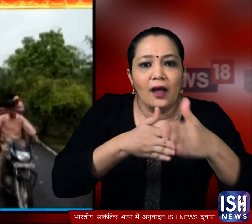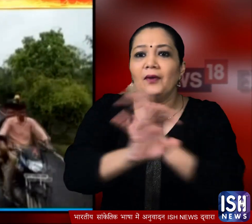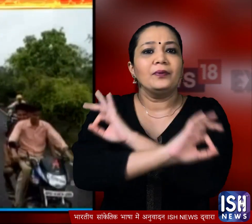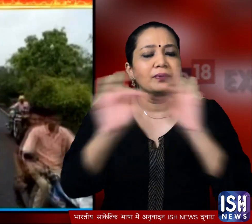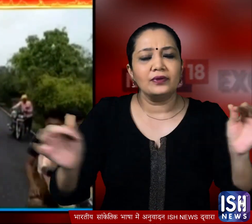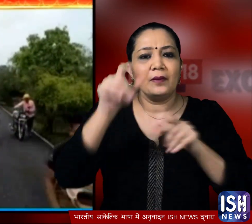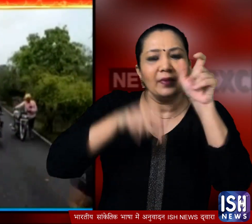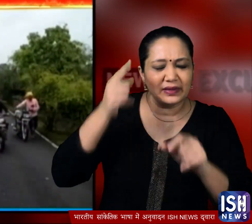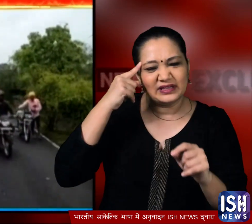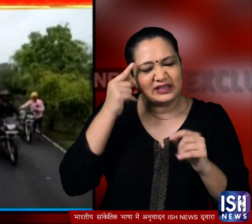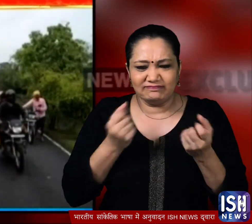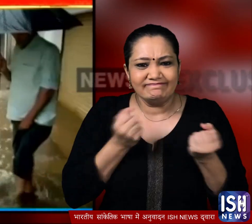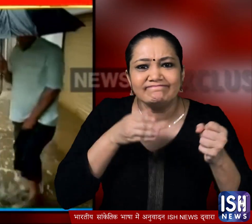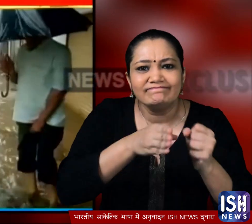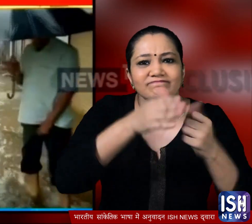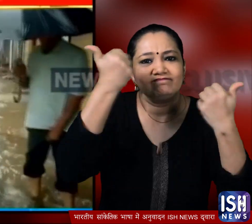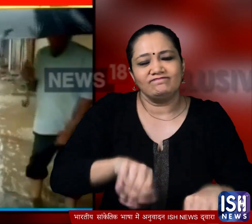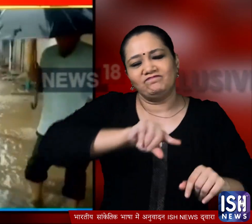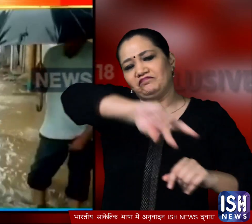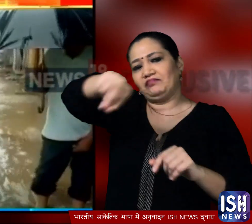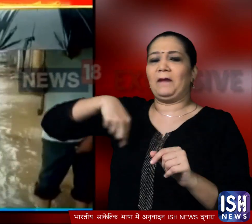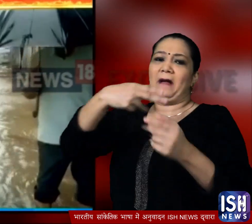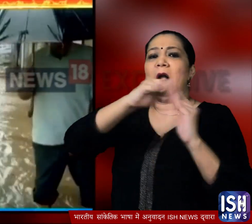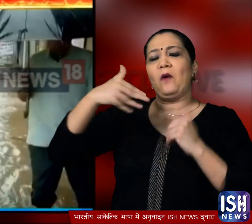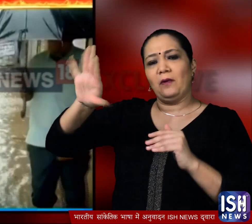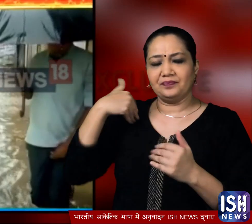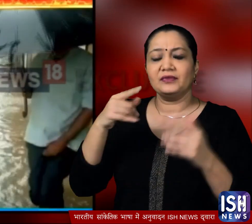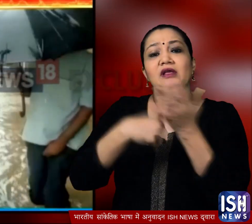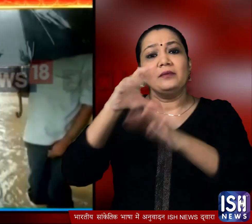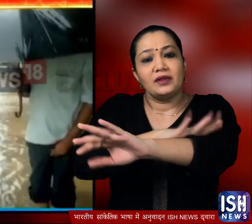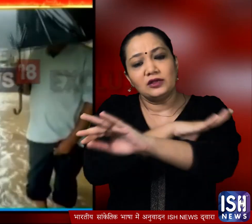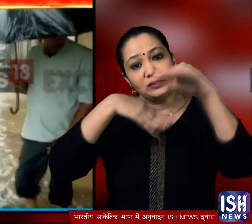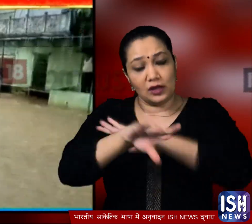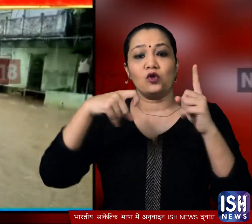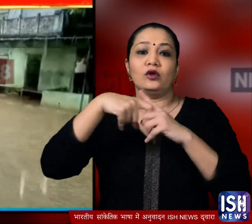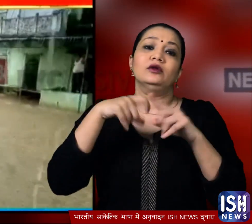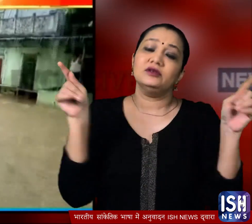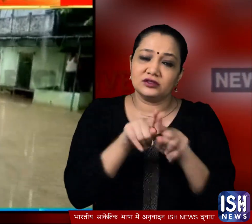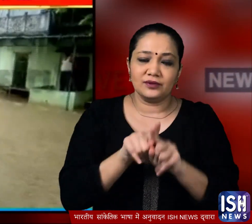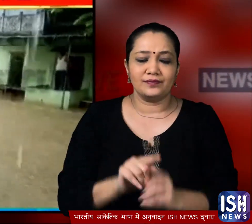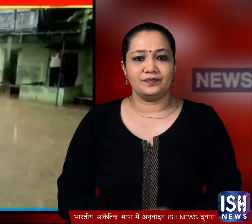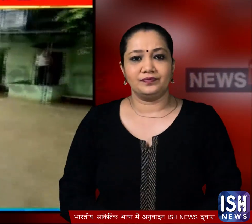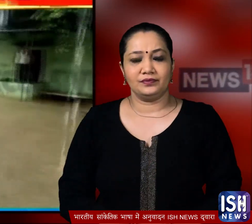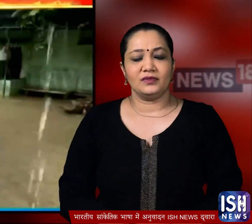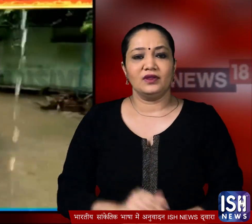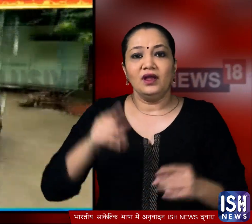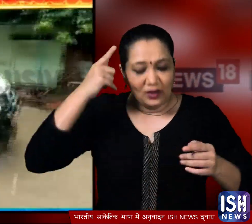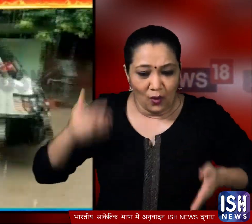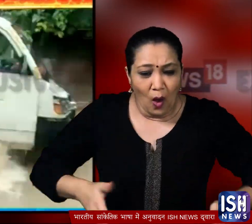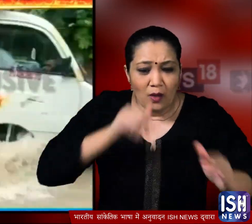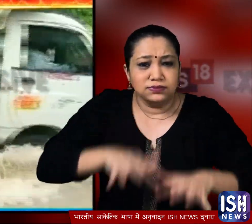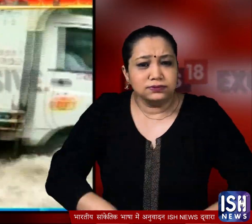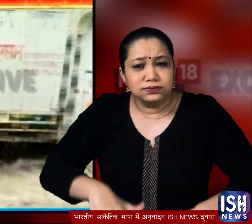तो मुसाफिरों ने वहीं से वापसी कर ली। कुछ इसी तरह के हालात राजस्थान के करौली में भी देखे गए। सड़कें पानी से लबालब